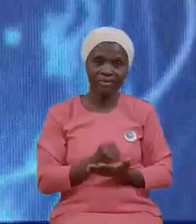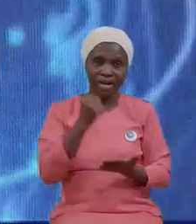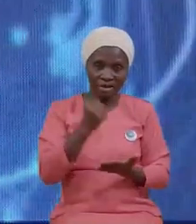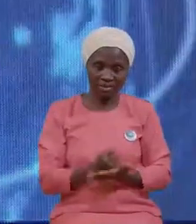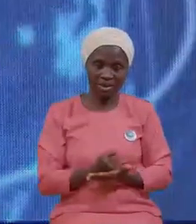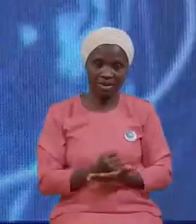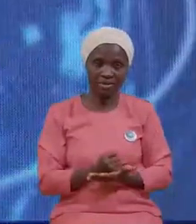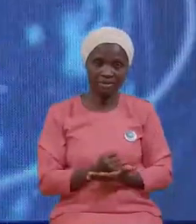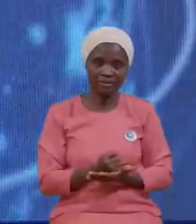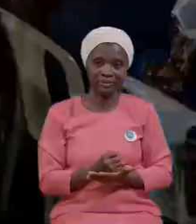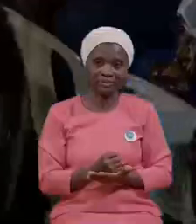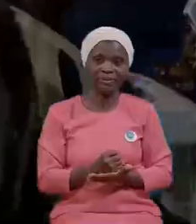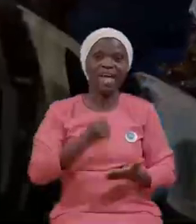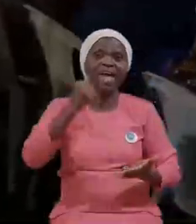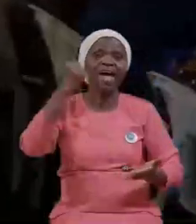Amen.